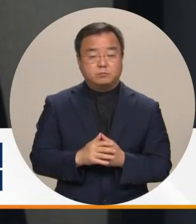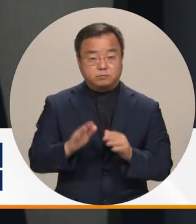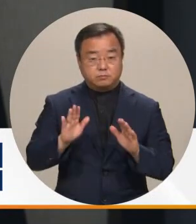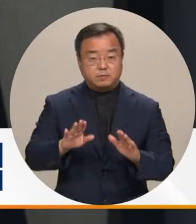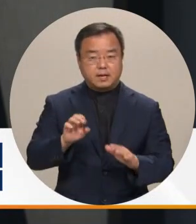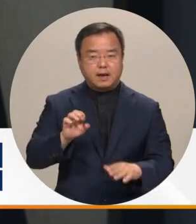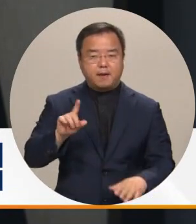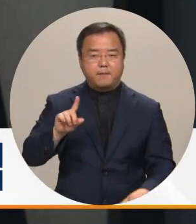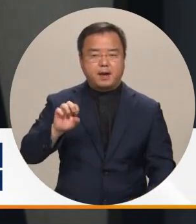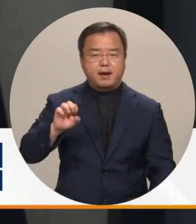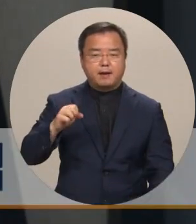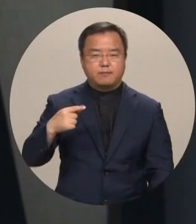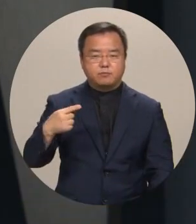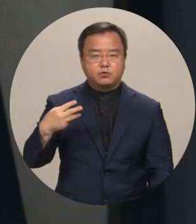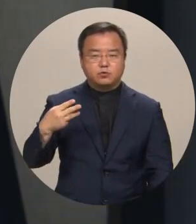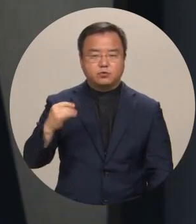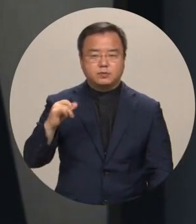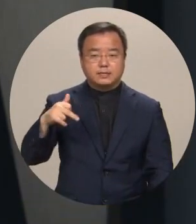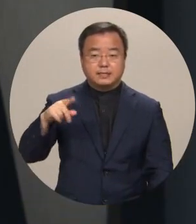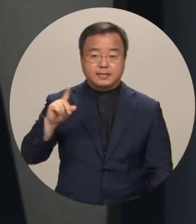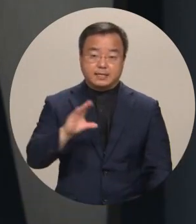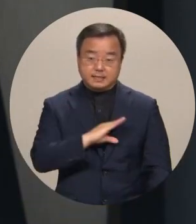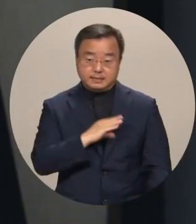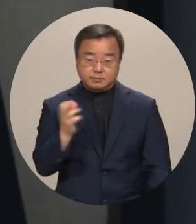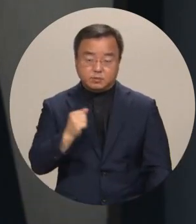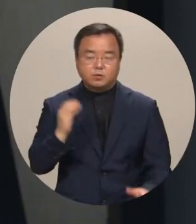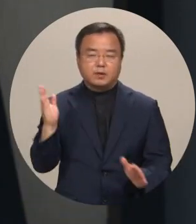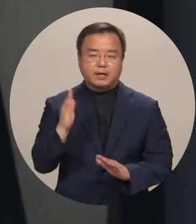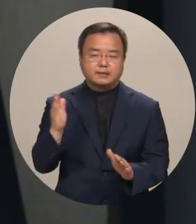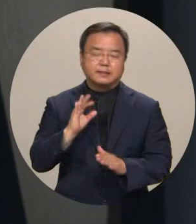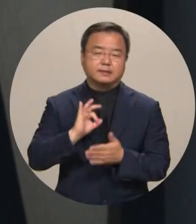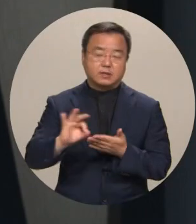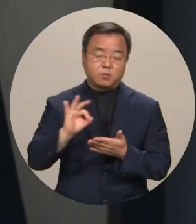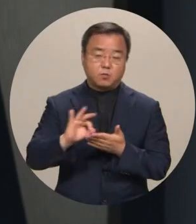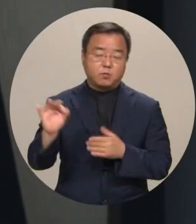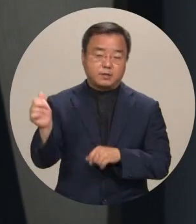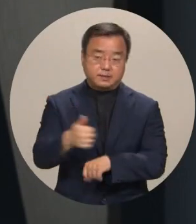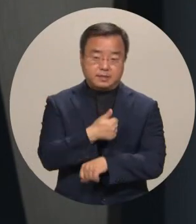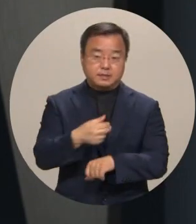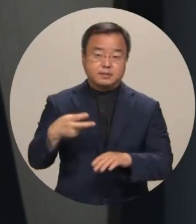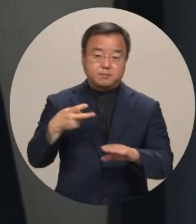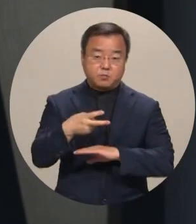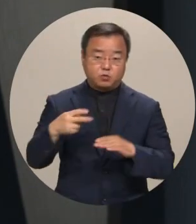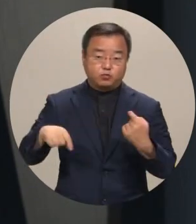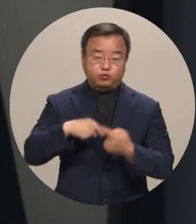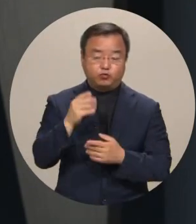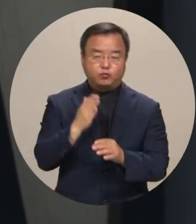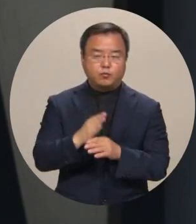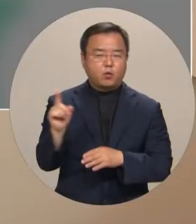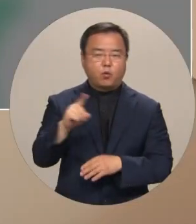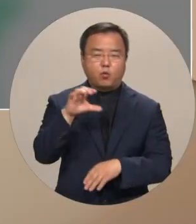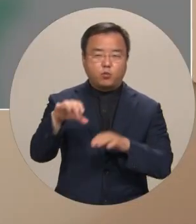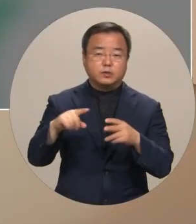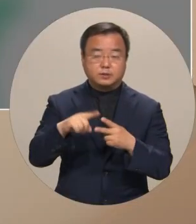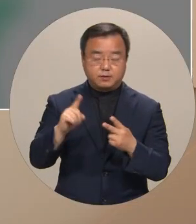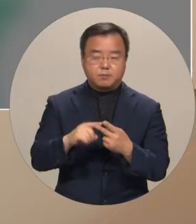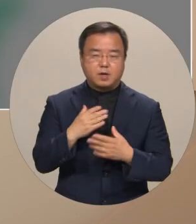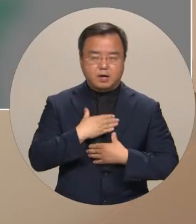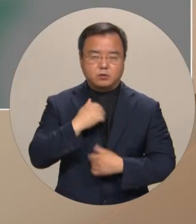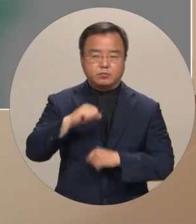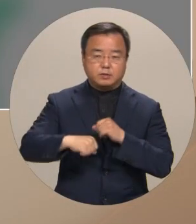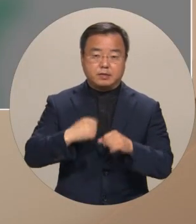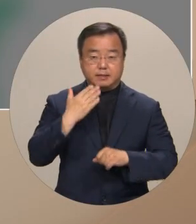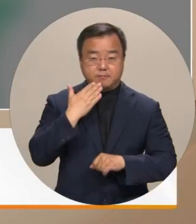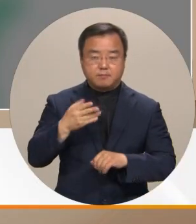이름의 학생 전용 통합 버스를 운영하고 있는데요 어디든지 자유롭게 안전하고 편리한 통학 버스라는 의미가